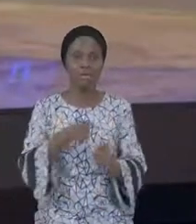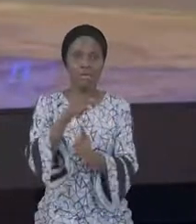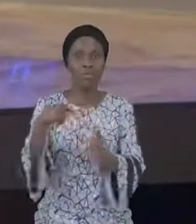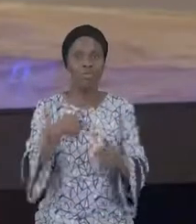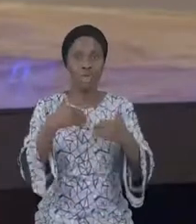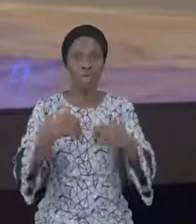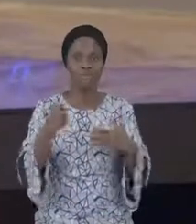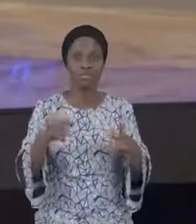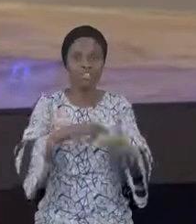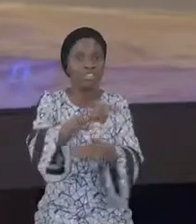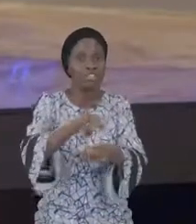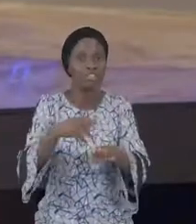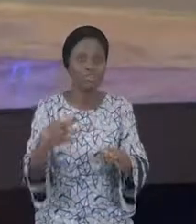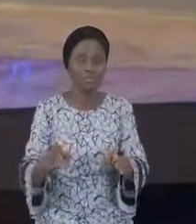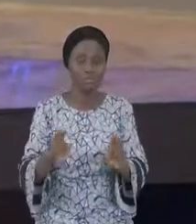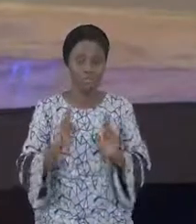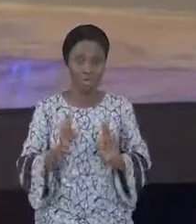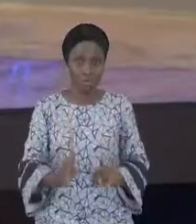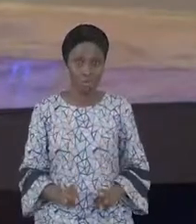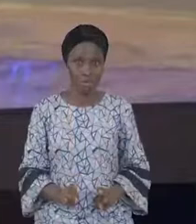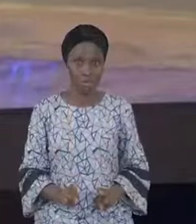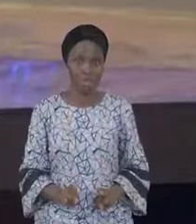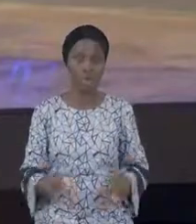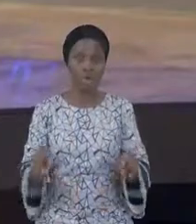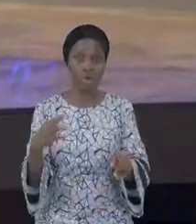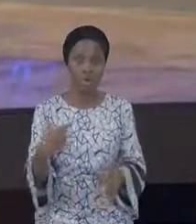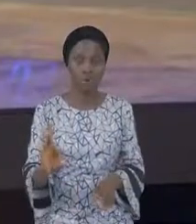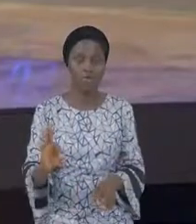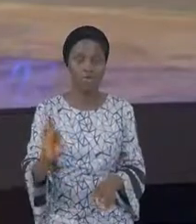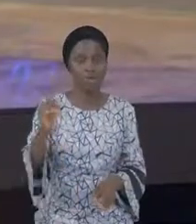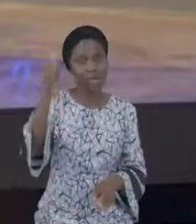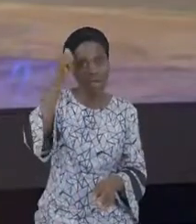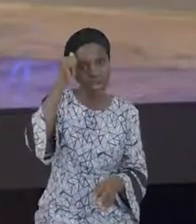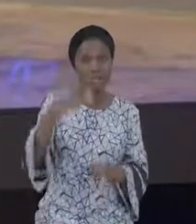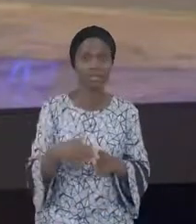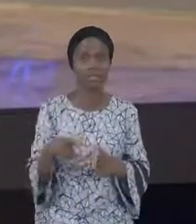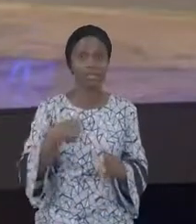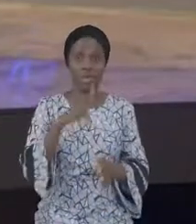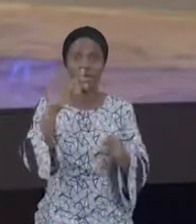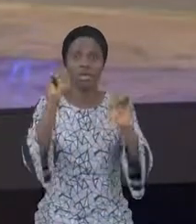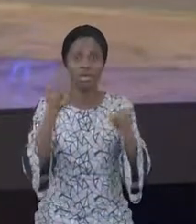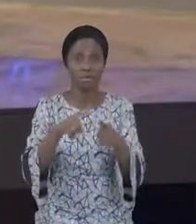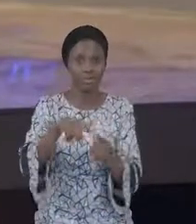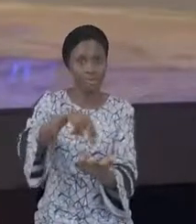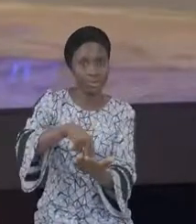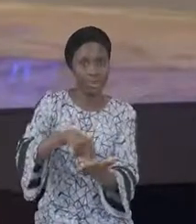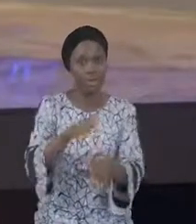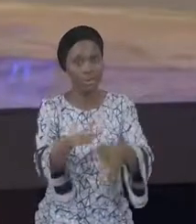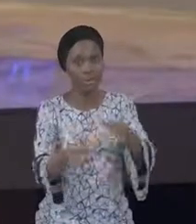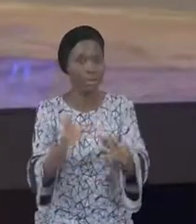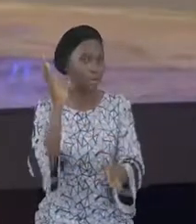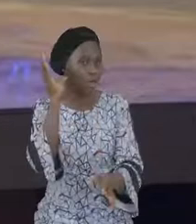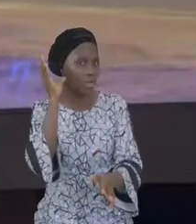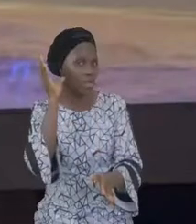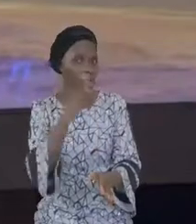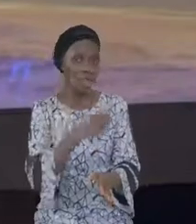of la human beings of Adam, d'un humain we're able tel to stand, Adam, we're able nous sommes to en walk, mesure de nous tenir we're able debout, to hear, de marcher, we're